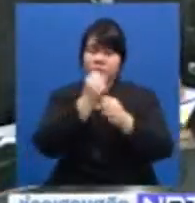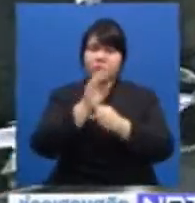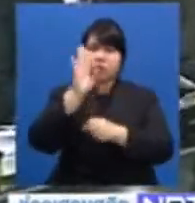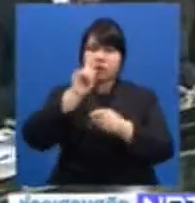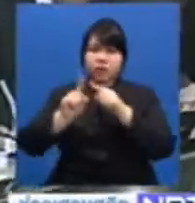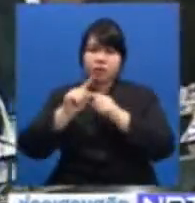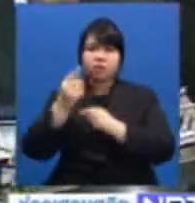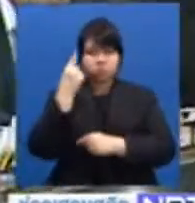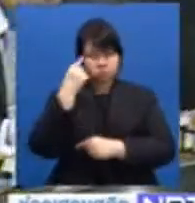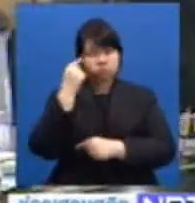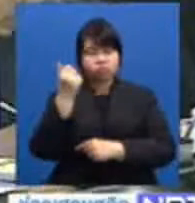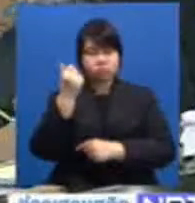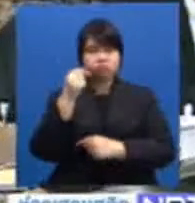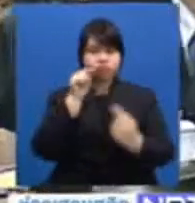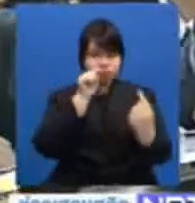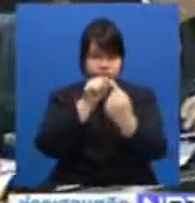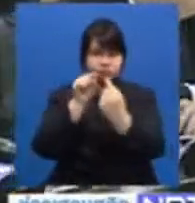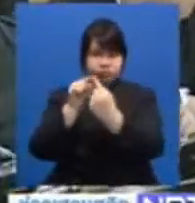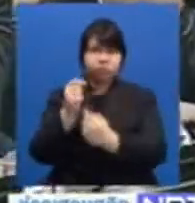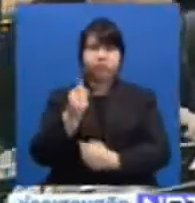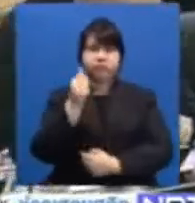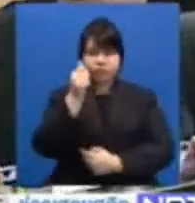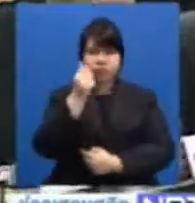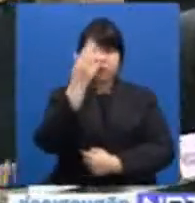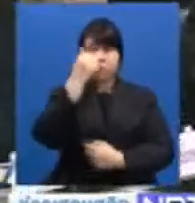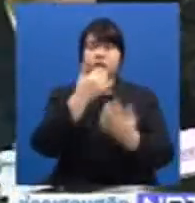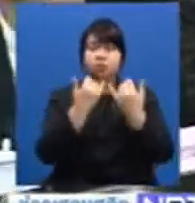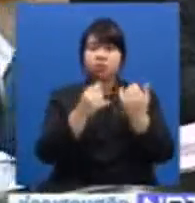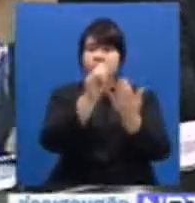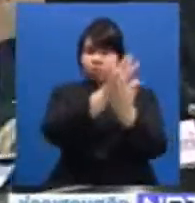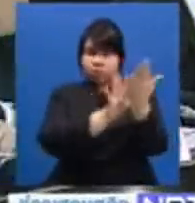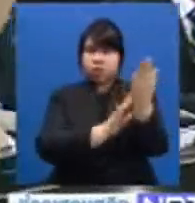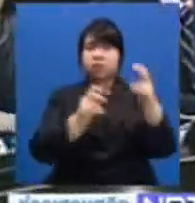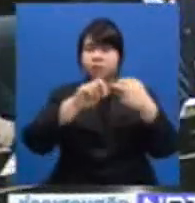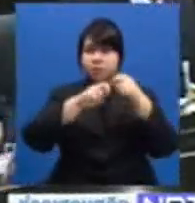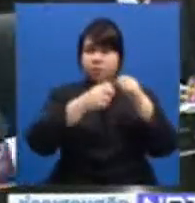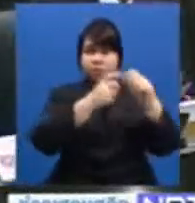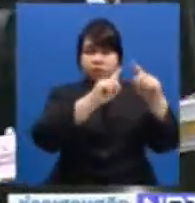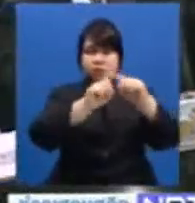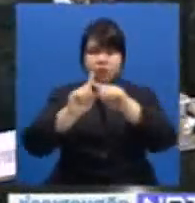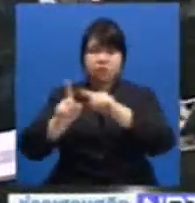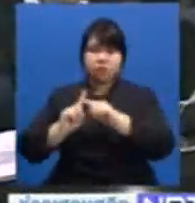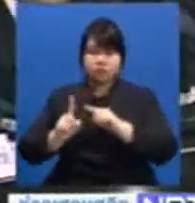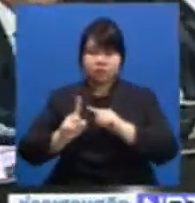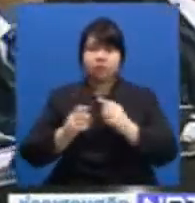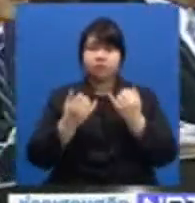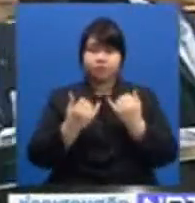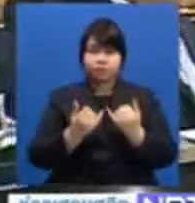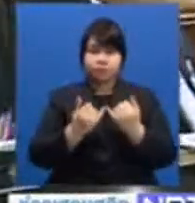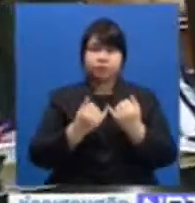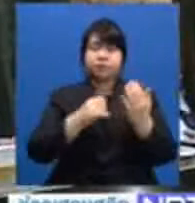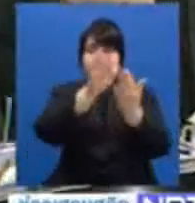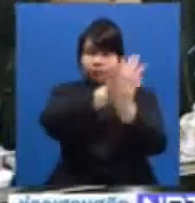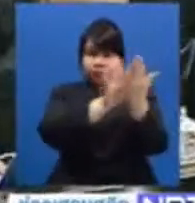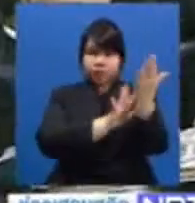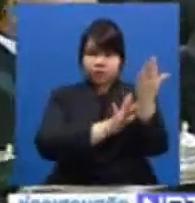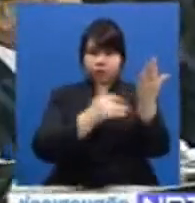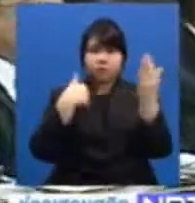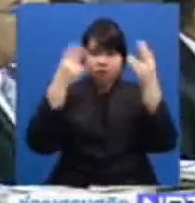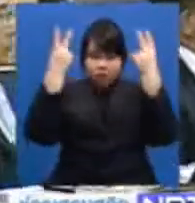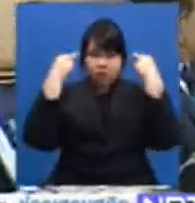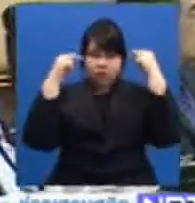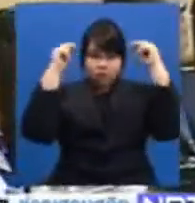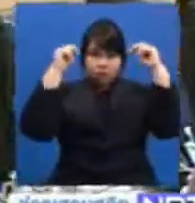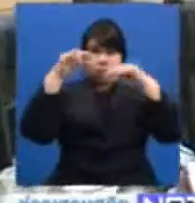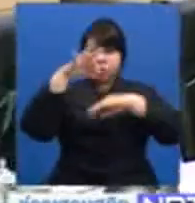เหมาะสมต่อเวลาและสถานการณ์ในขณะที่ประเทศไทยกำลังเผชิญปัญหาด้านต่างๆโดยเมื่อประเทศไทยมีนายกรัฐมนตรีและ